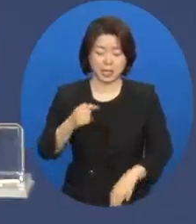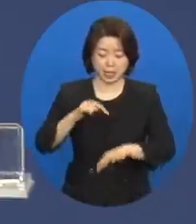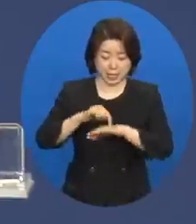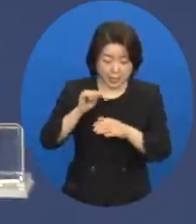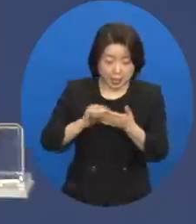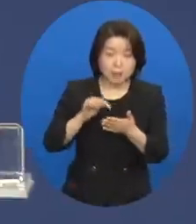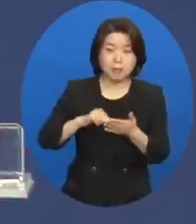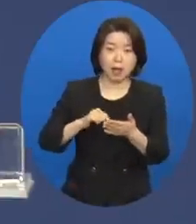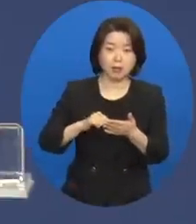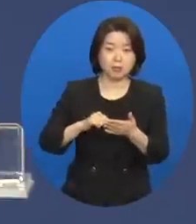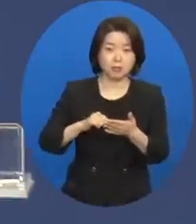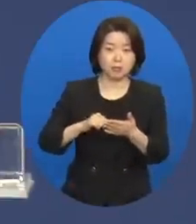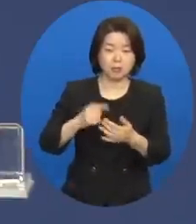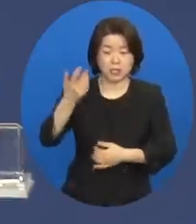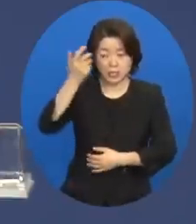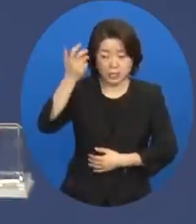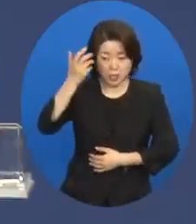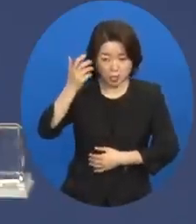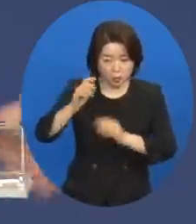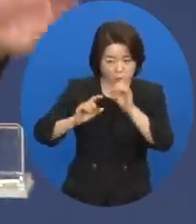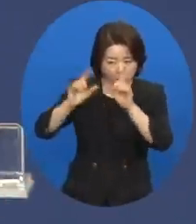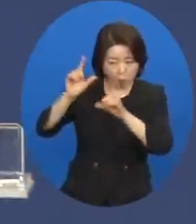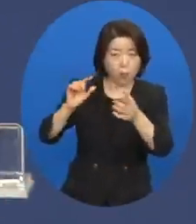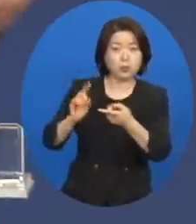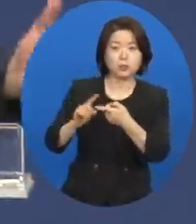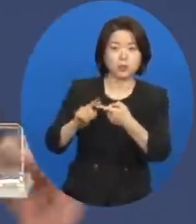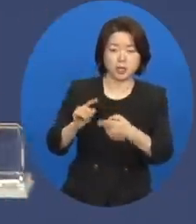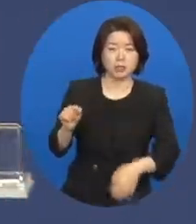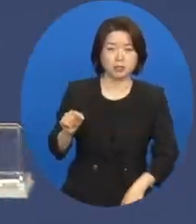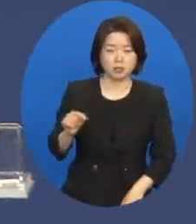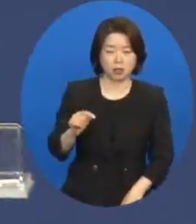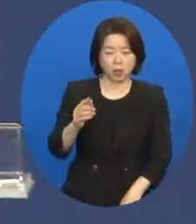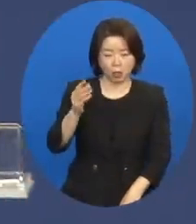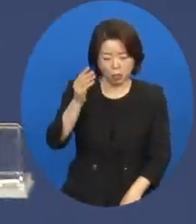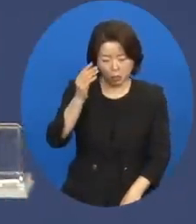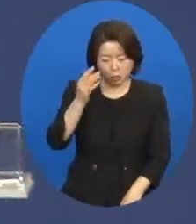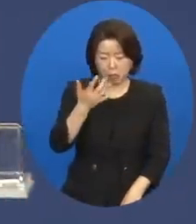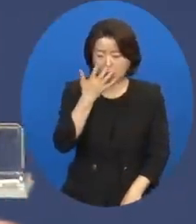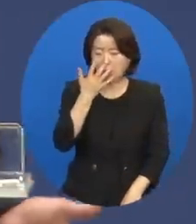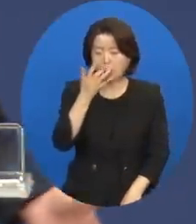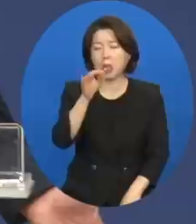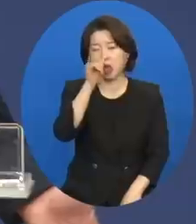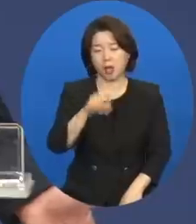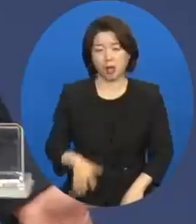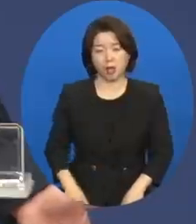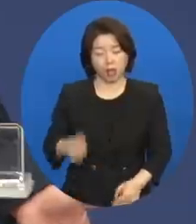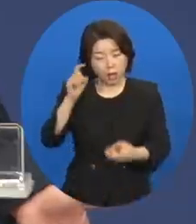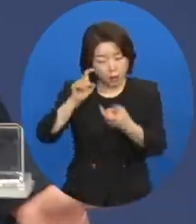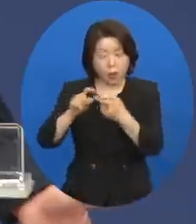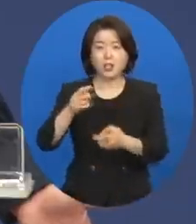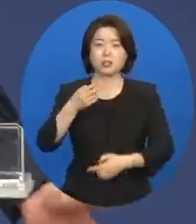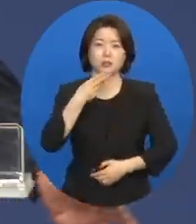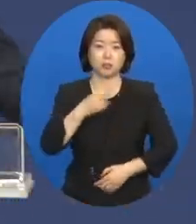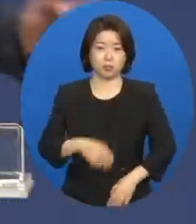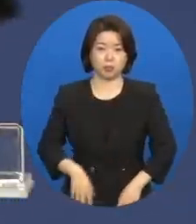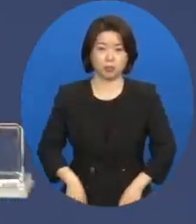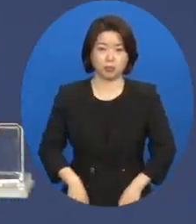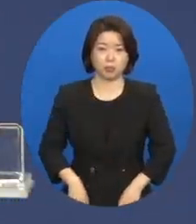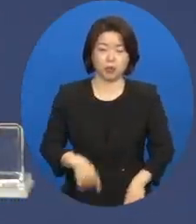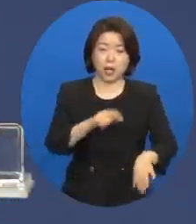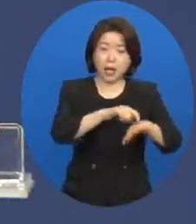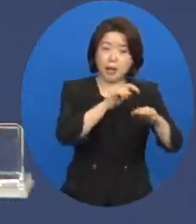자기 내면의 영적 상태에 대해서는 그렇게 무지할 수가 없어요. 관심이 없는 거예요.